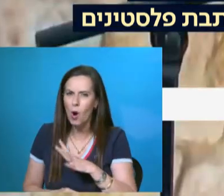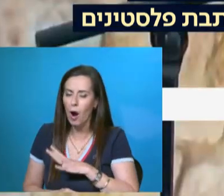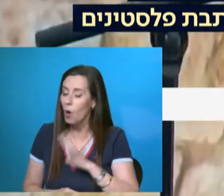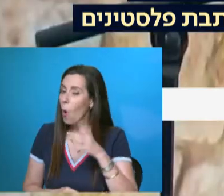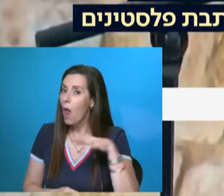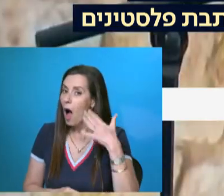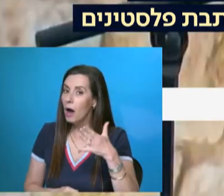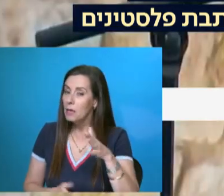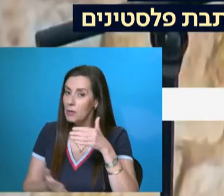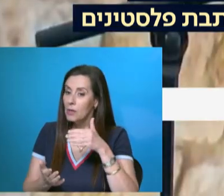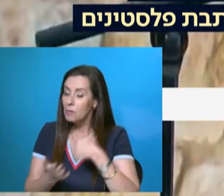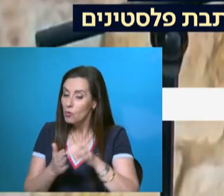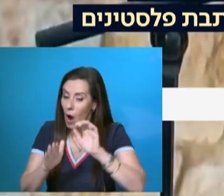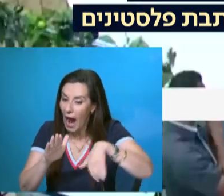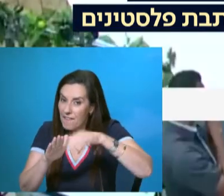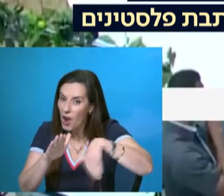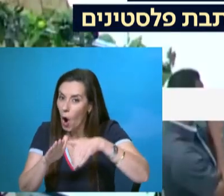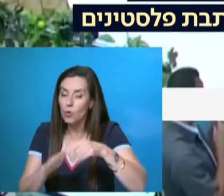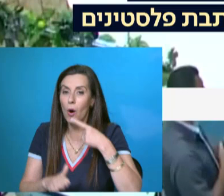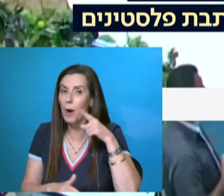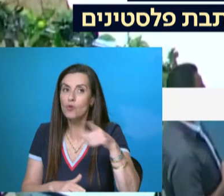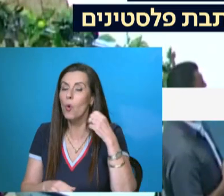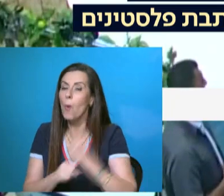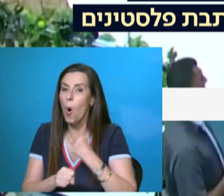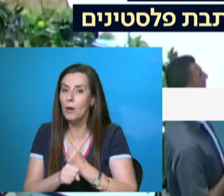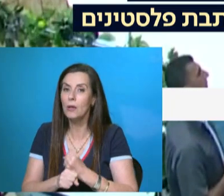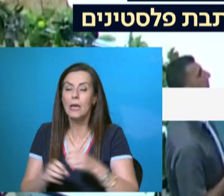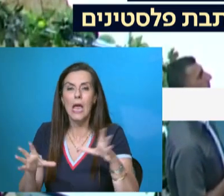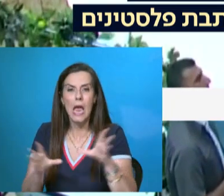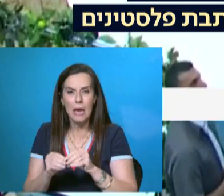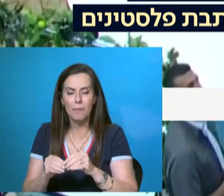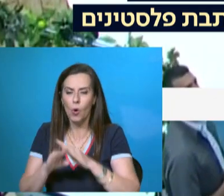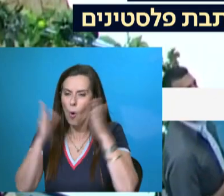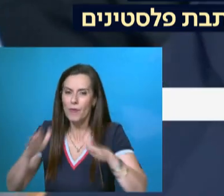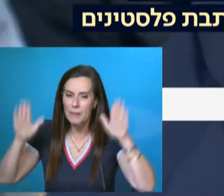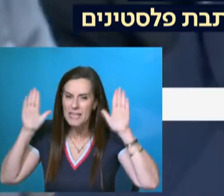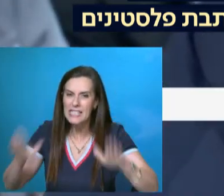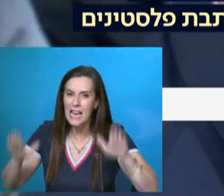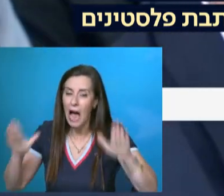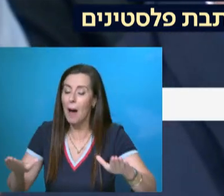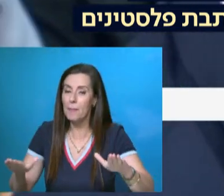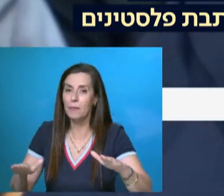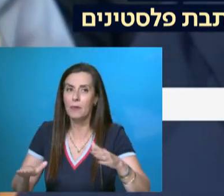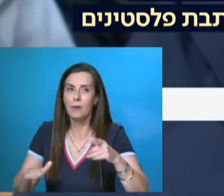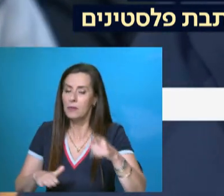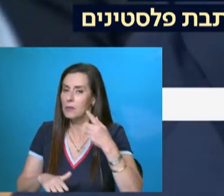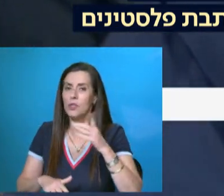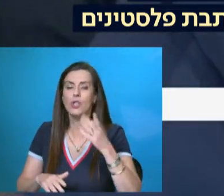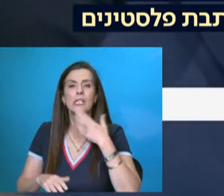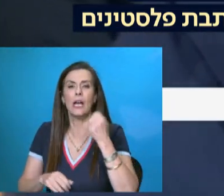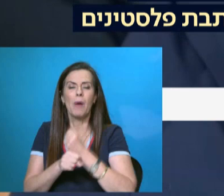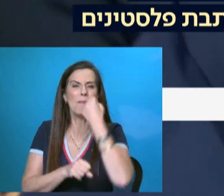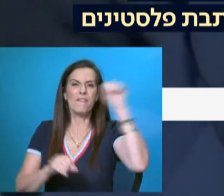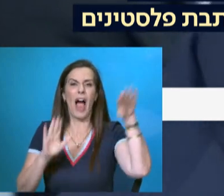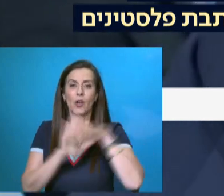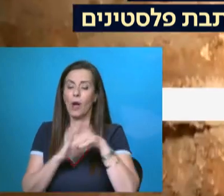משכות החפירות האלה. הוא אמר שהוא פועל עם גופים אסלאמיים כדי להתמודד עם מה שהוא מכנה עצורות החוק. כיוון שהדבר הזה